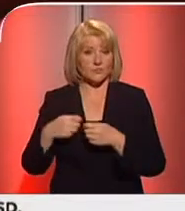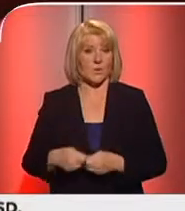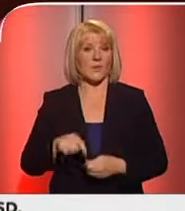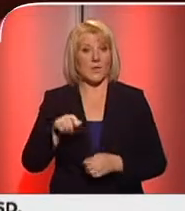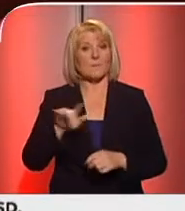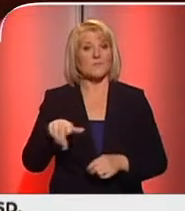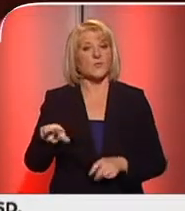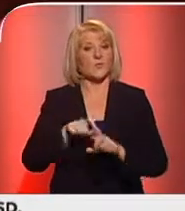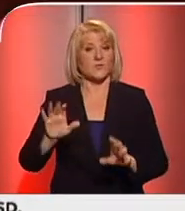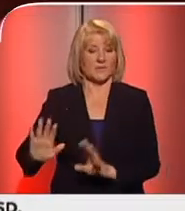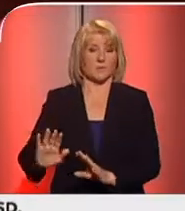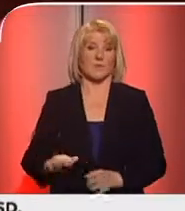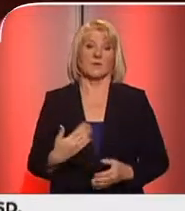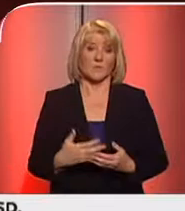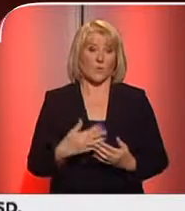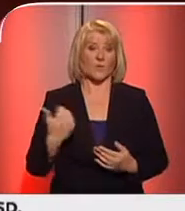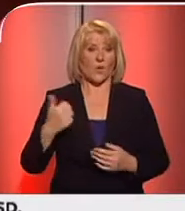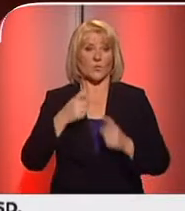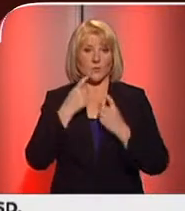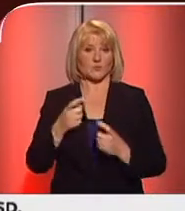na tom podniku. Takže tam byla mířena